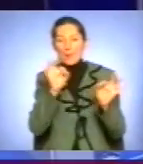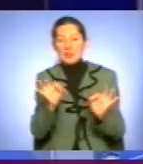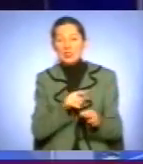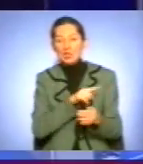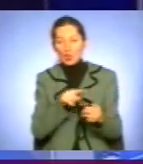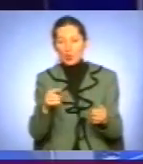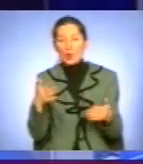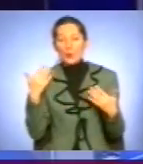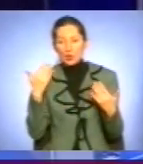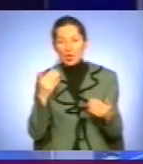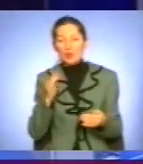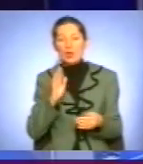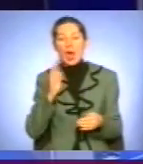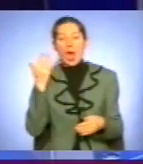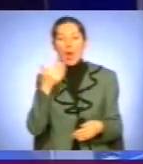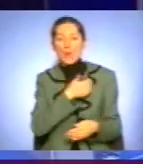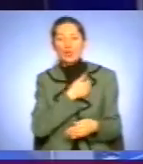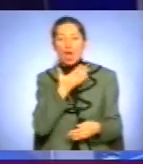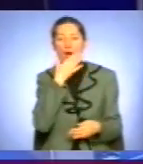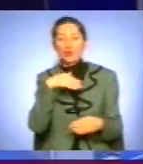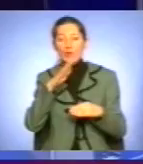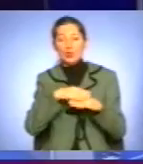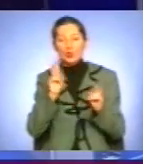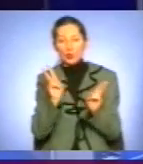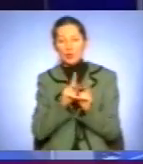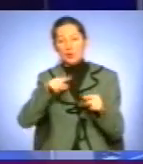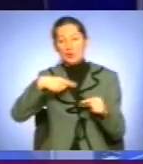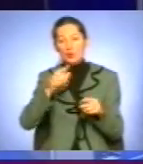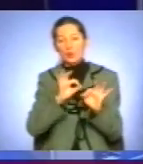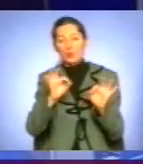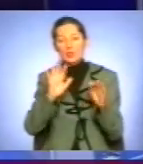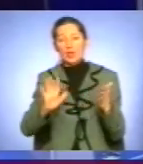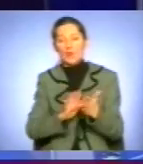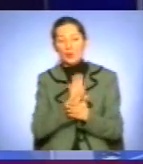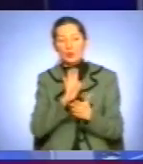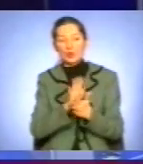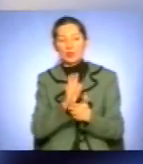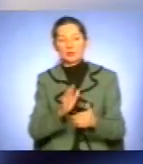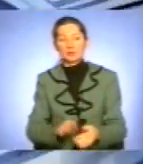я з вами прощаюся. Бажаю вам гарного вечора і побачимось у наступних інформаційних випусках.